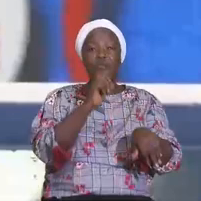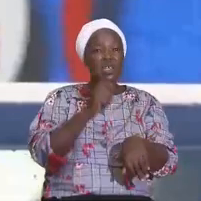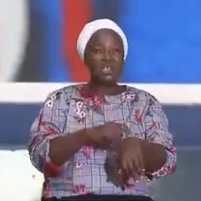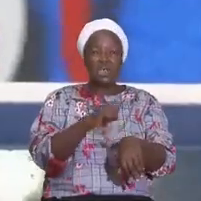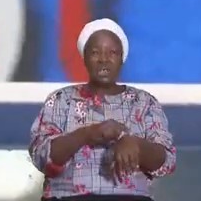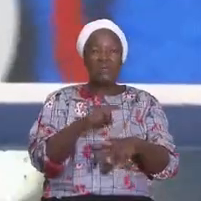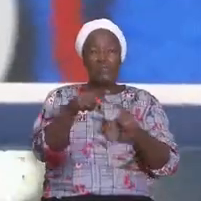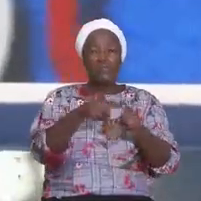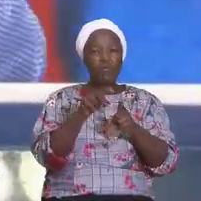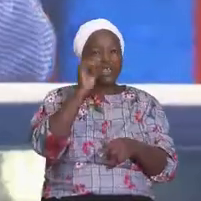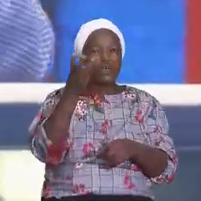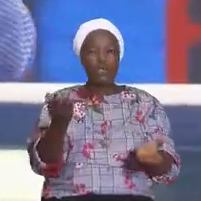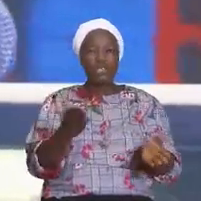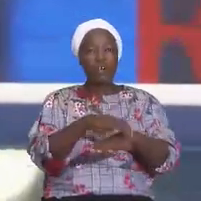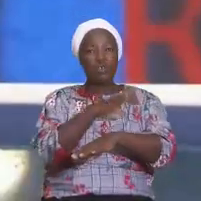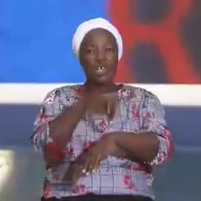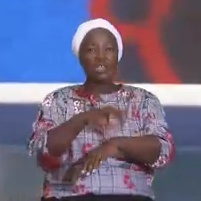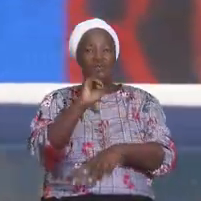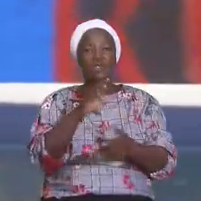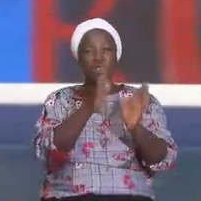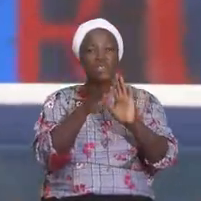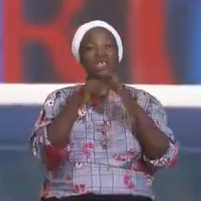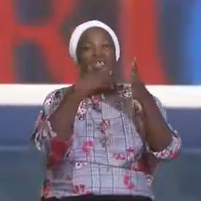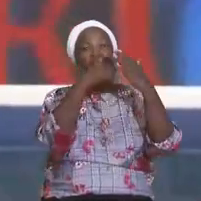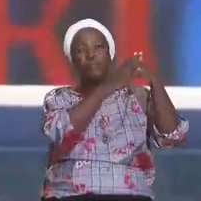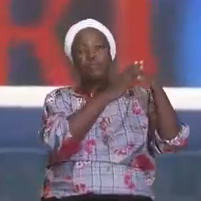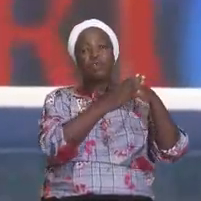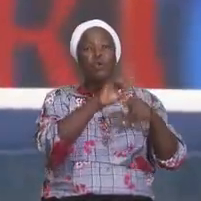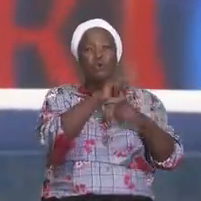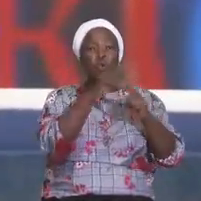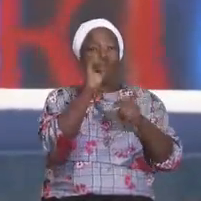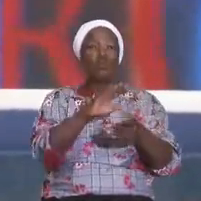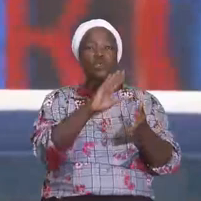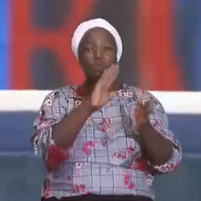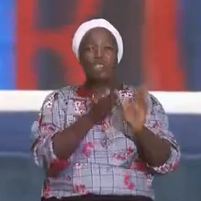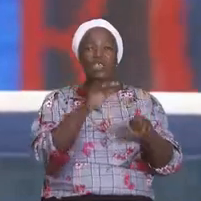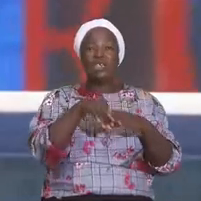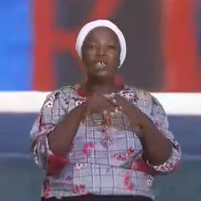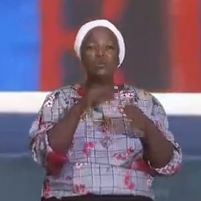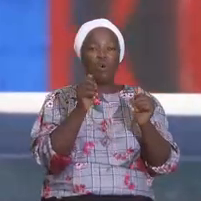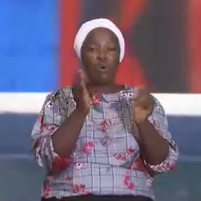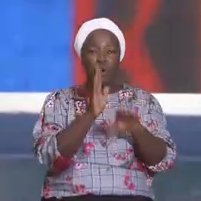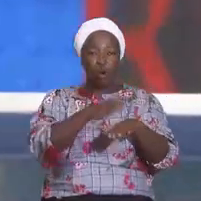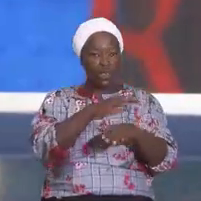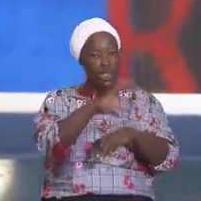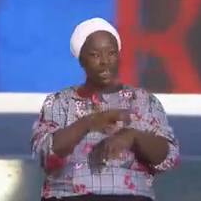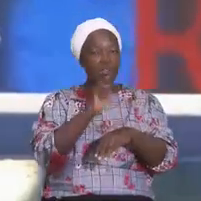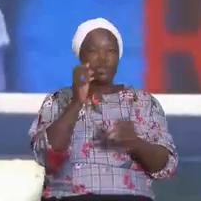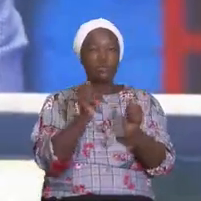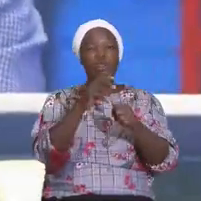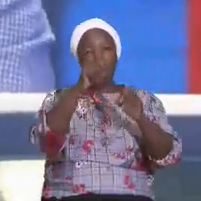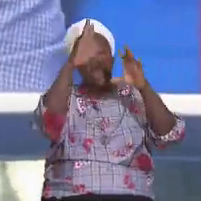avec le paralytique là-bas. Il est présent à tout moment. Quand il était sur la terre, il était au présent au